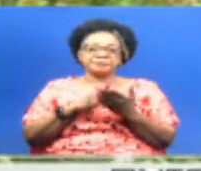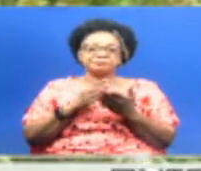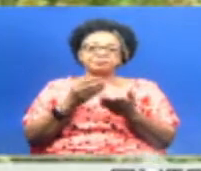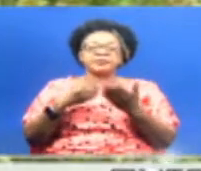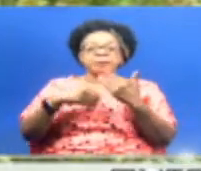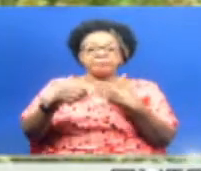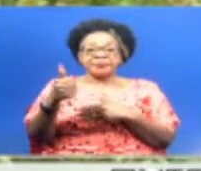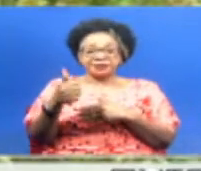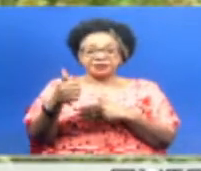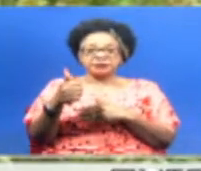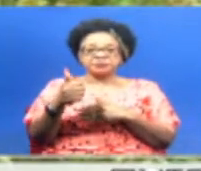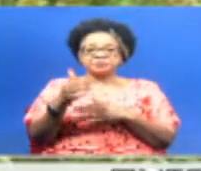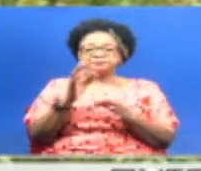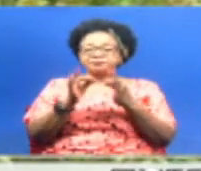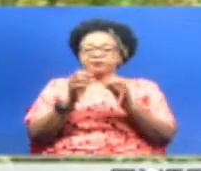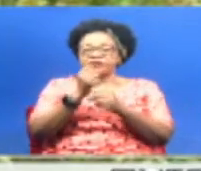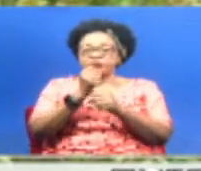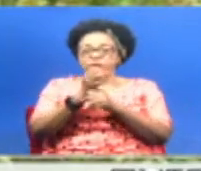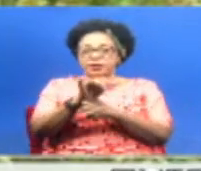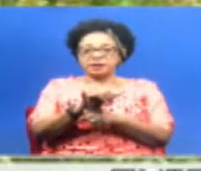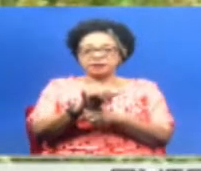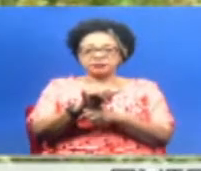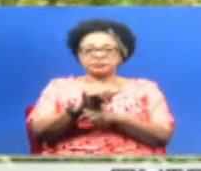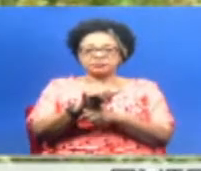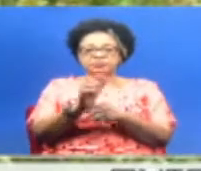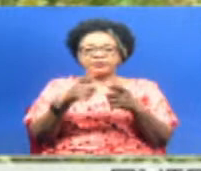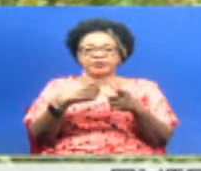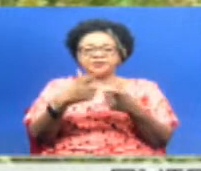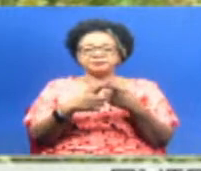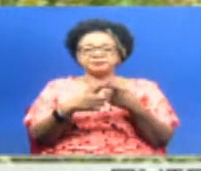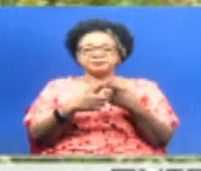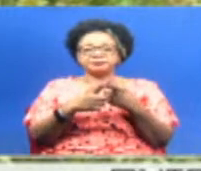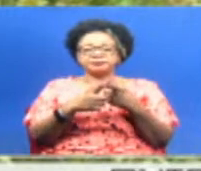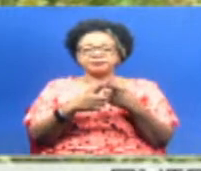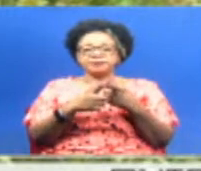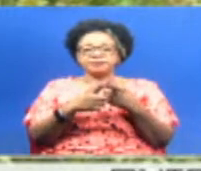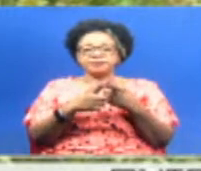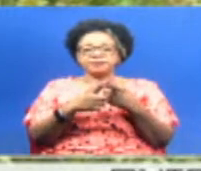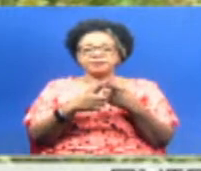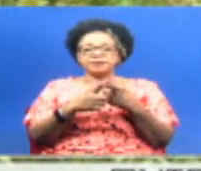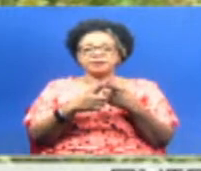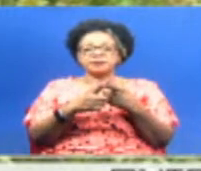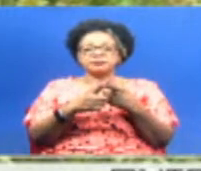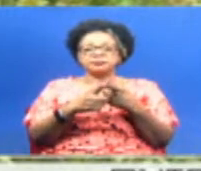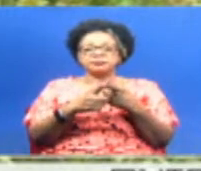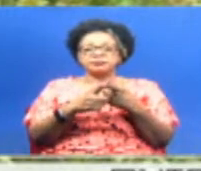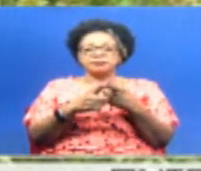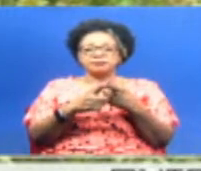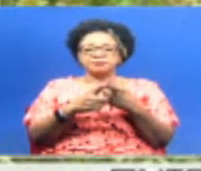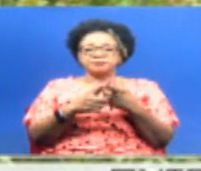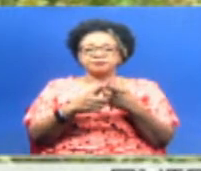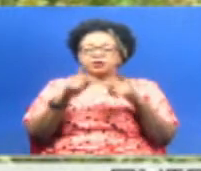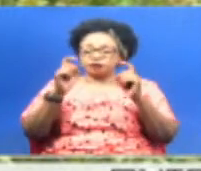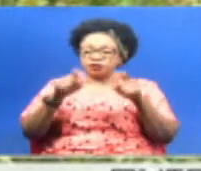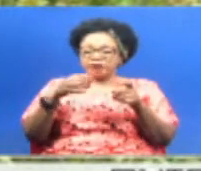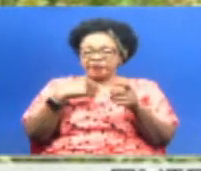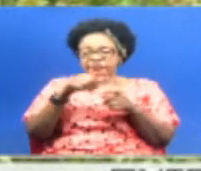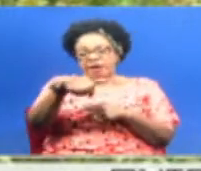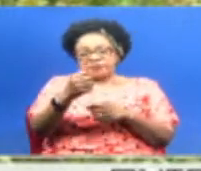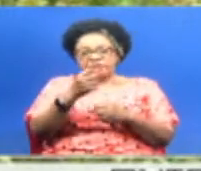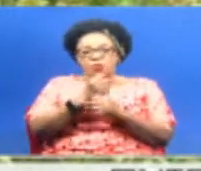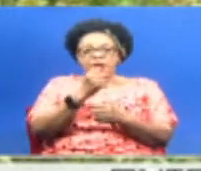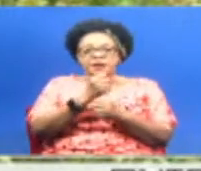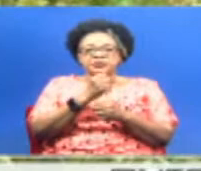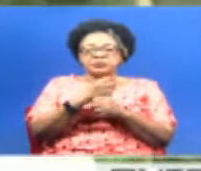wanalipwa akifanya hiyo kazi, unaona? Alafu behind the music kuna nafaa kuwa na hustle yako pia. Uwezi